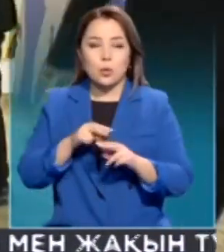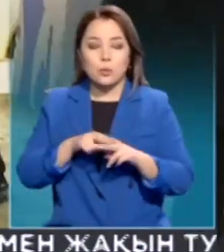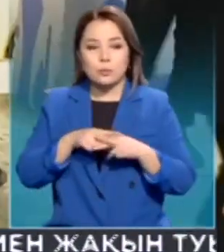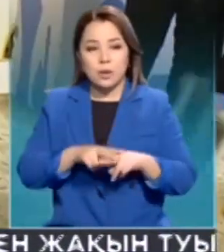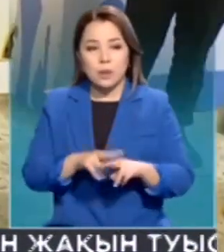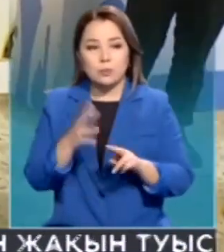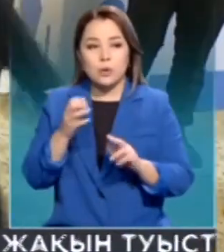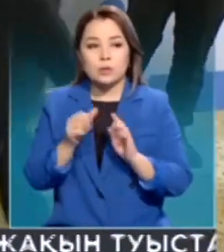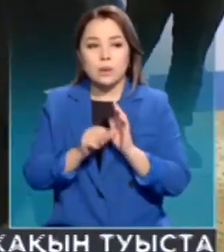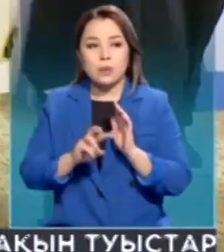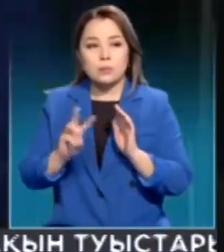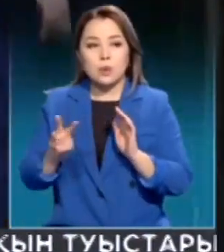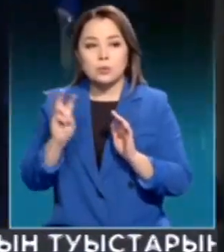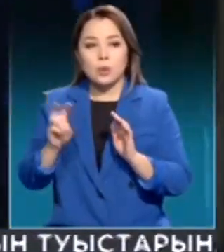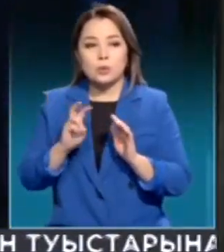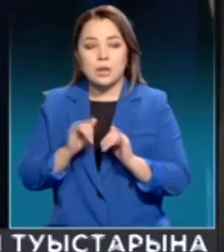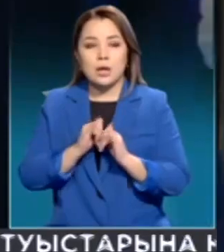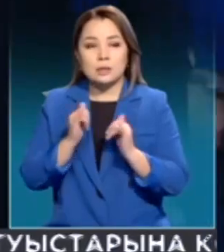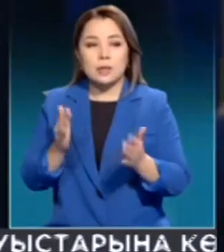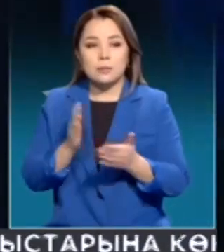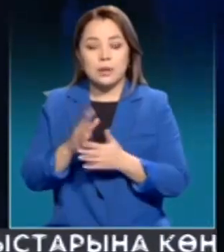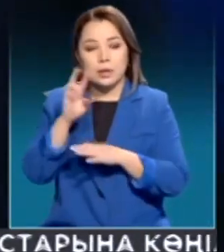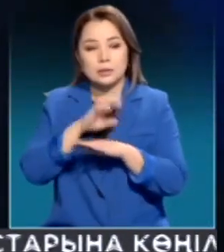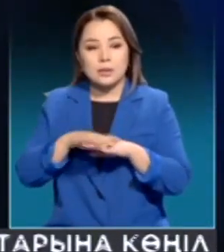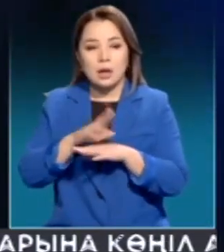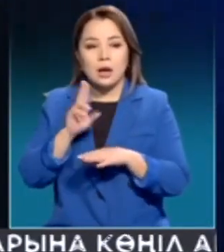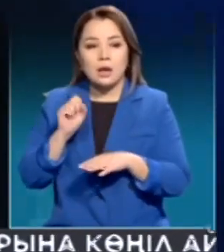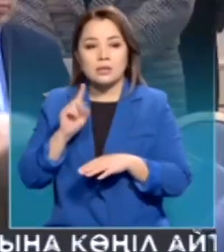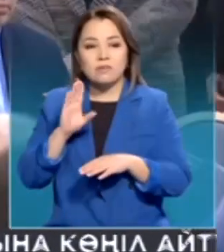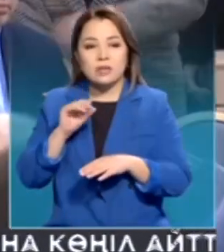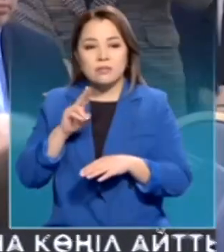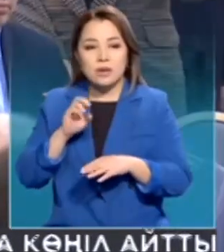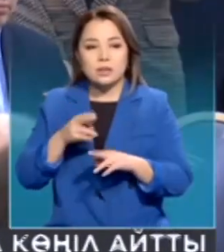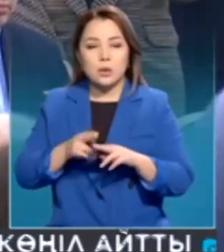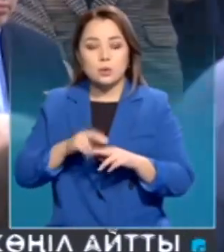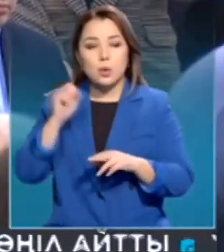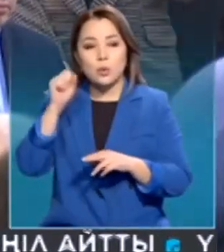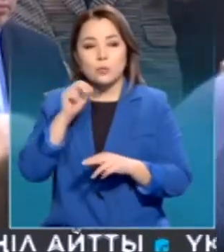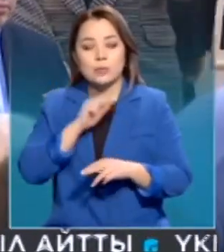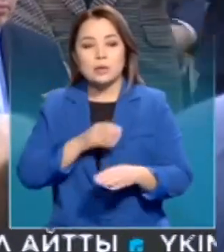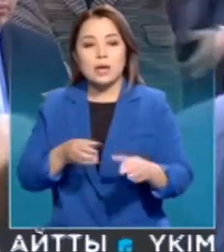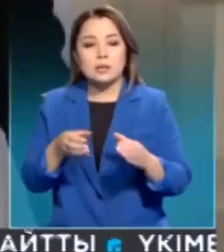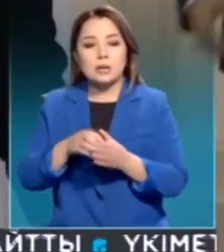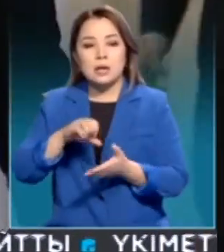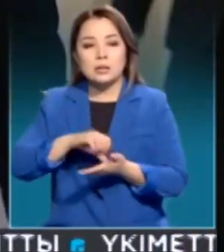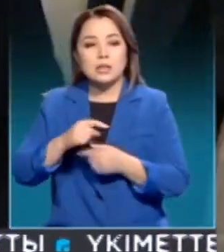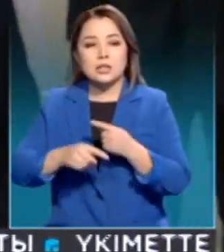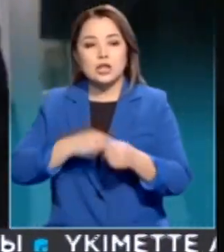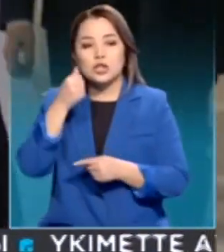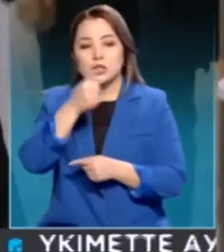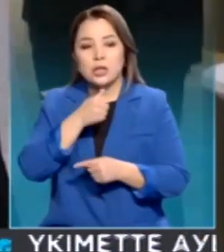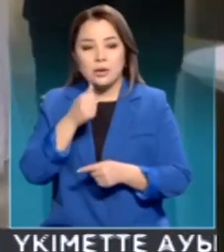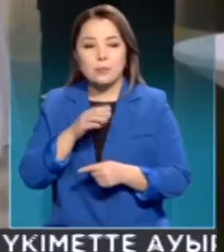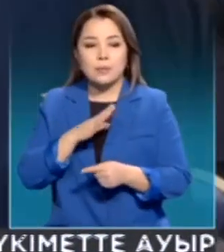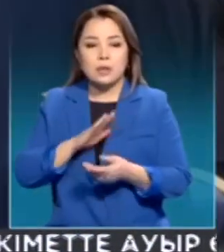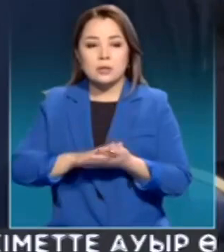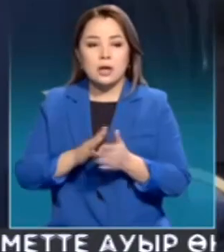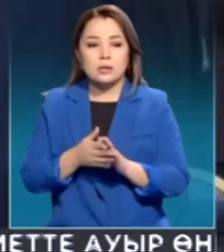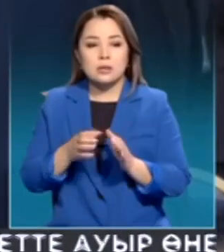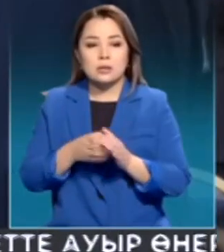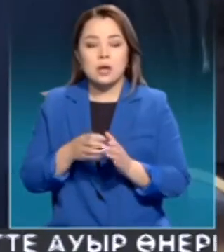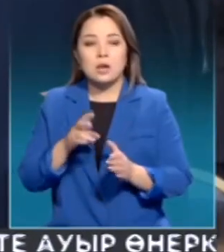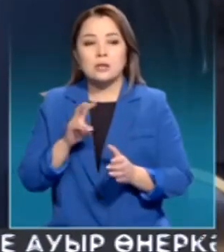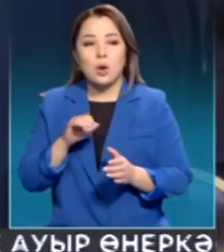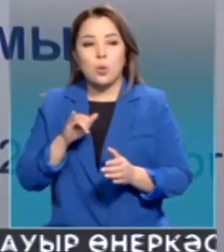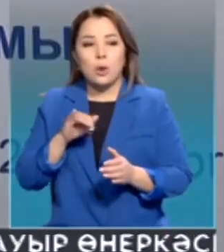560 миллион долларға жеткен. Енді елдегі Қазфосфат компаниясы өзбекстандық әріптестерімен бірге келер жылы Ферғана мен Науаи